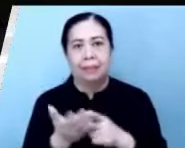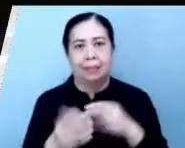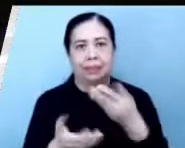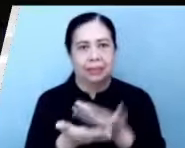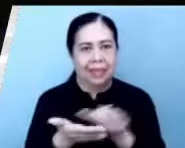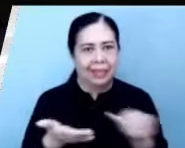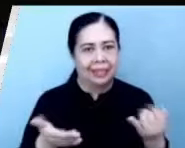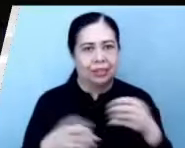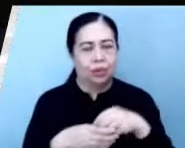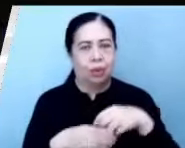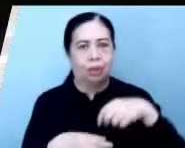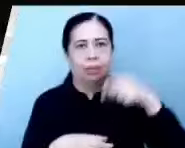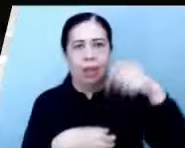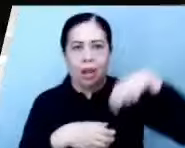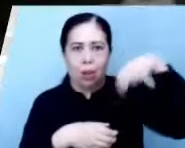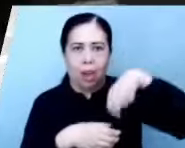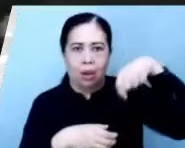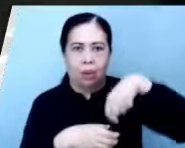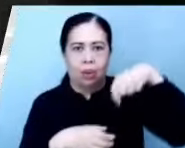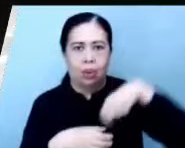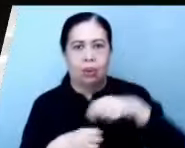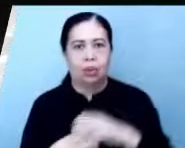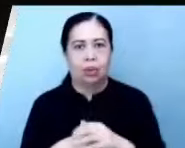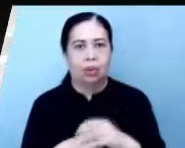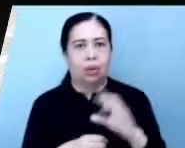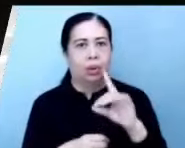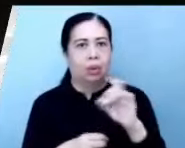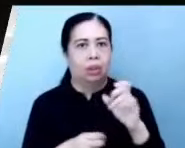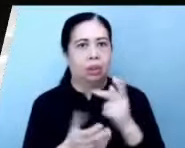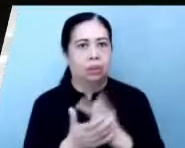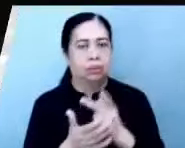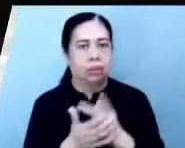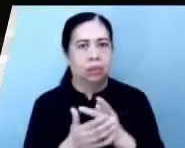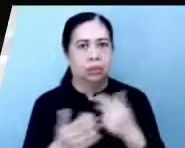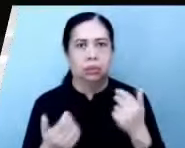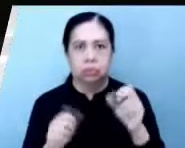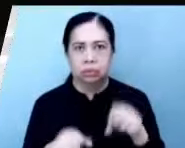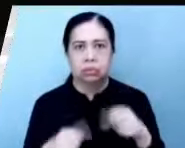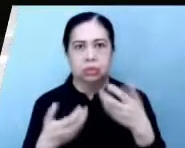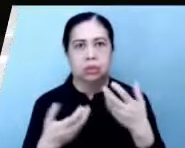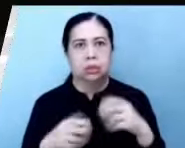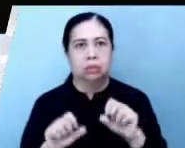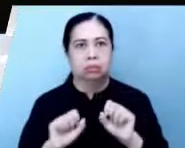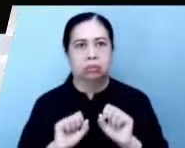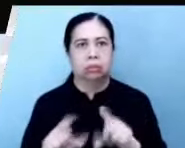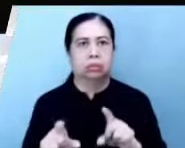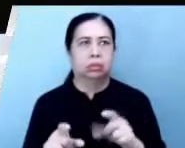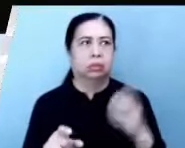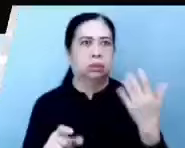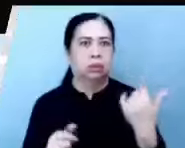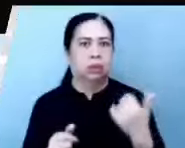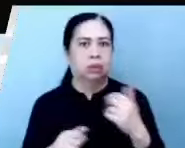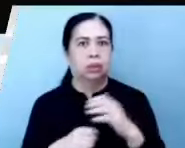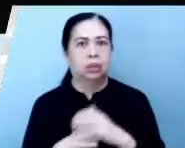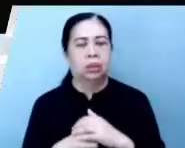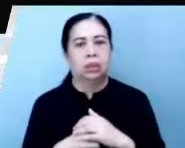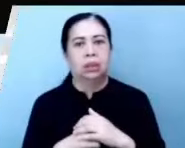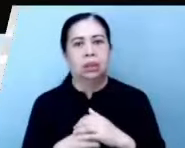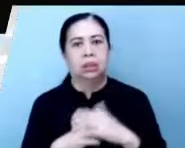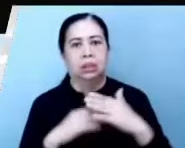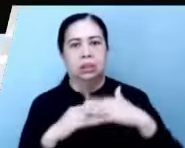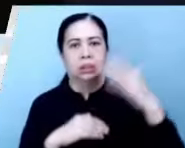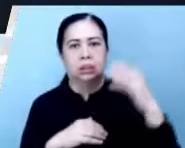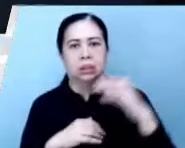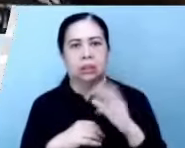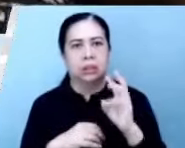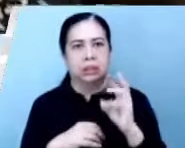kabilihan kasi ng halo-halo, nasa 100 plus bumibenta kami. Ngayon siguro mga 60 na lang pataas. Kasi medyo tumumal,